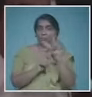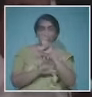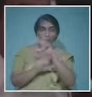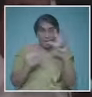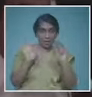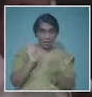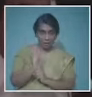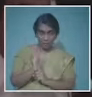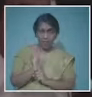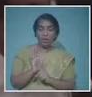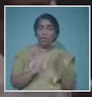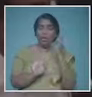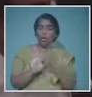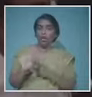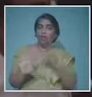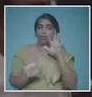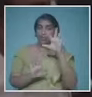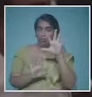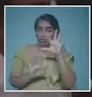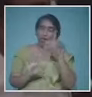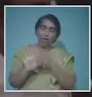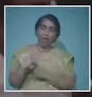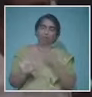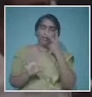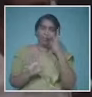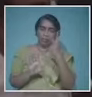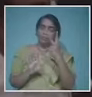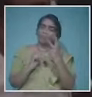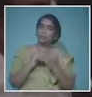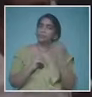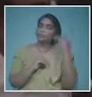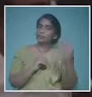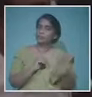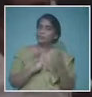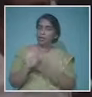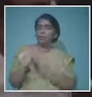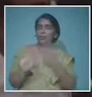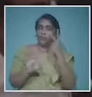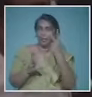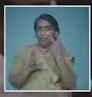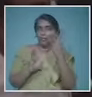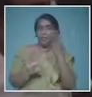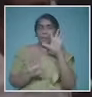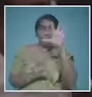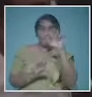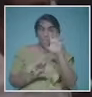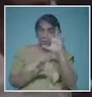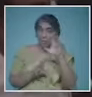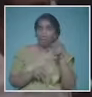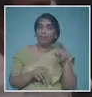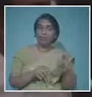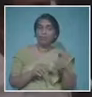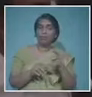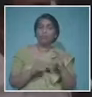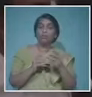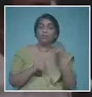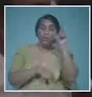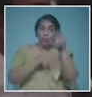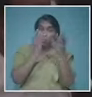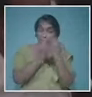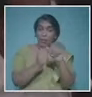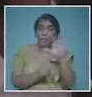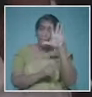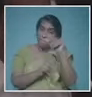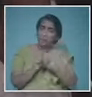නම් අවුරුදු 5 අවුරුදු 2ක් ගන්න අවුරුදු 2ක් කරන් 5000 ගන්න ඒ 5000 සමෘද්ධිමත් කරලා.